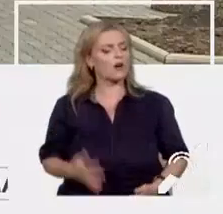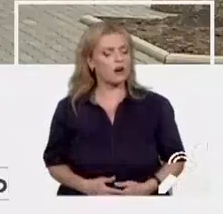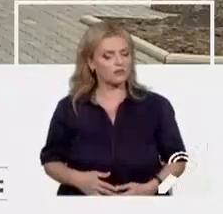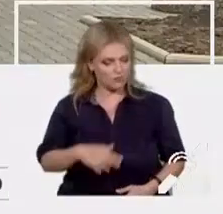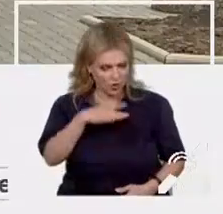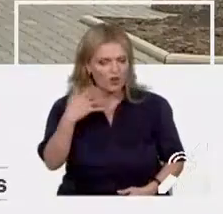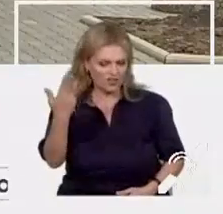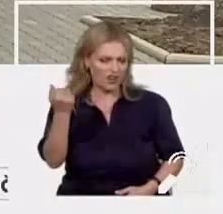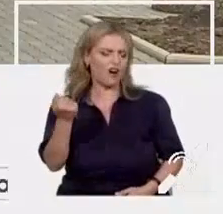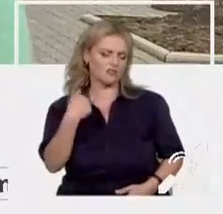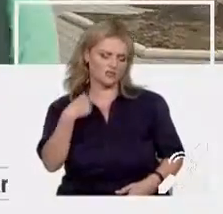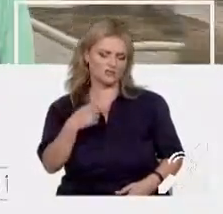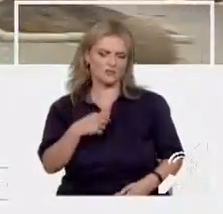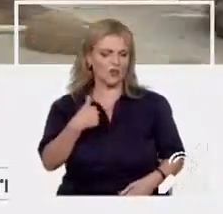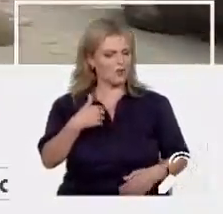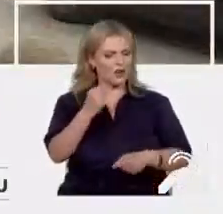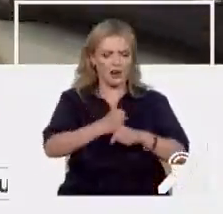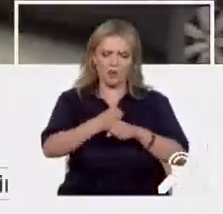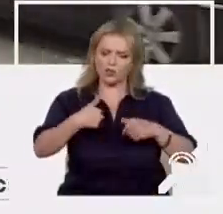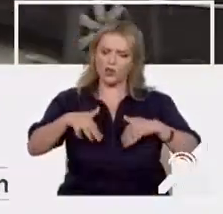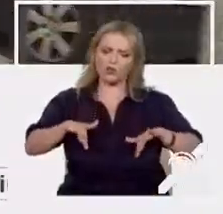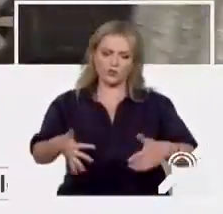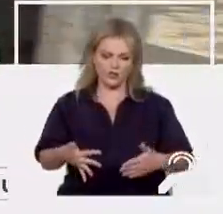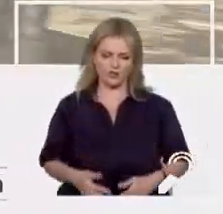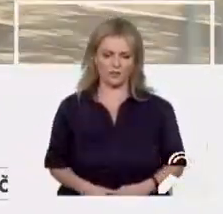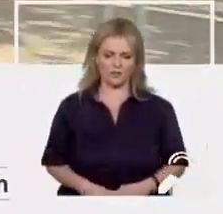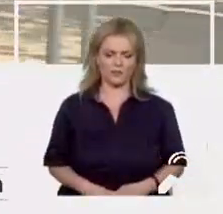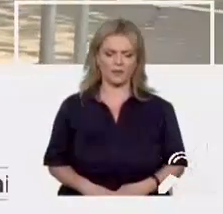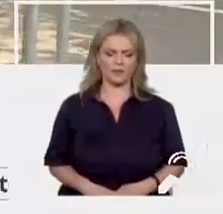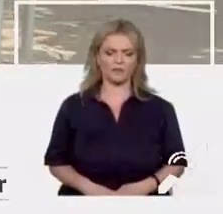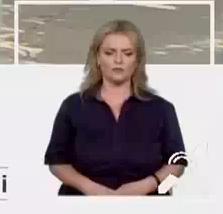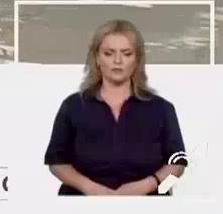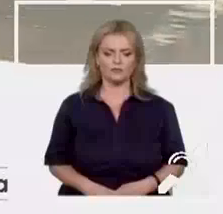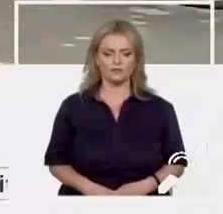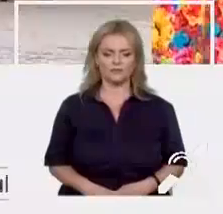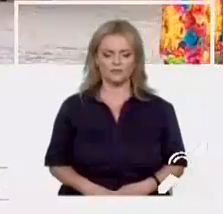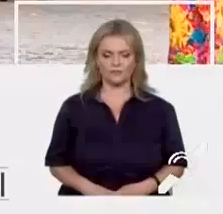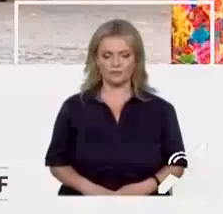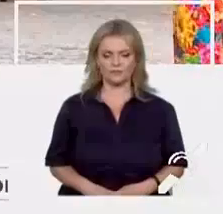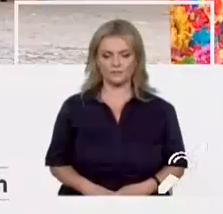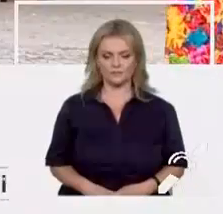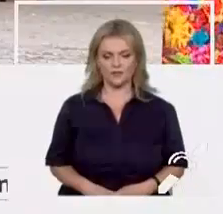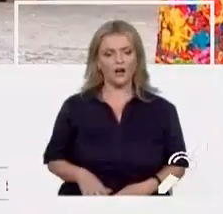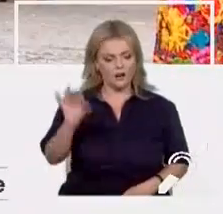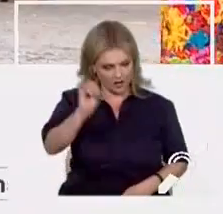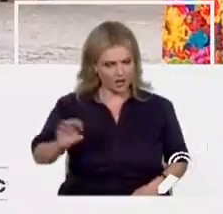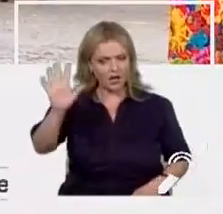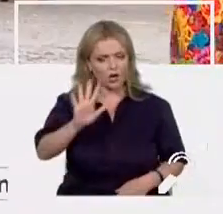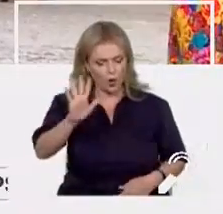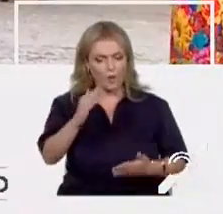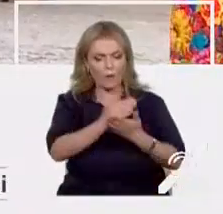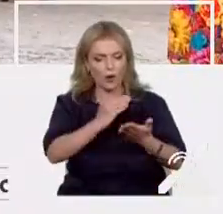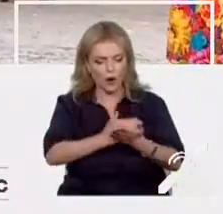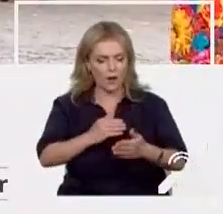Da. La mine lucru e obositor. În ce domeniu? Horeca. Și în Europa, programul de